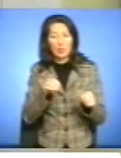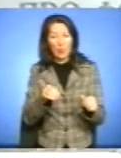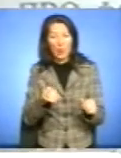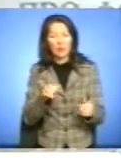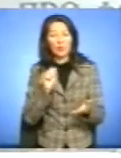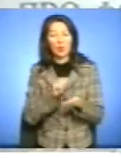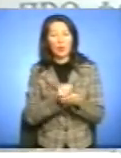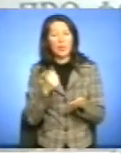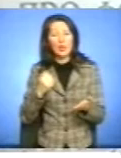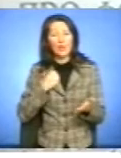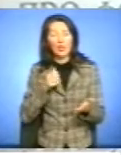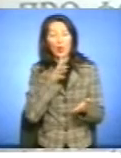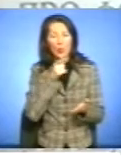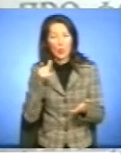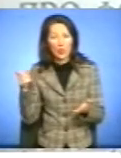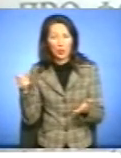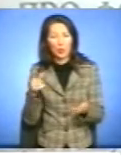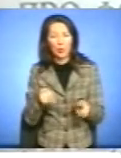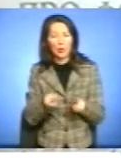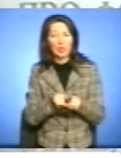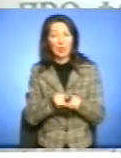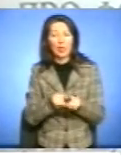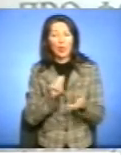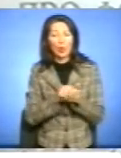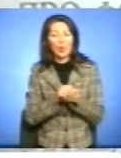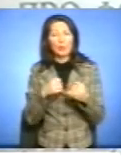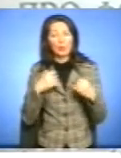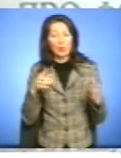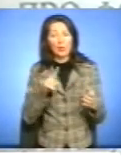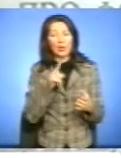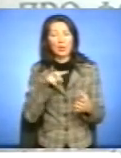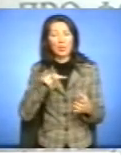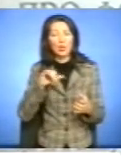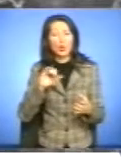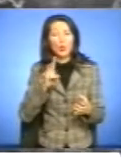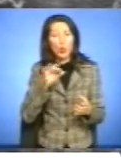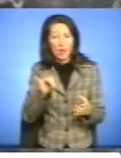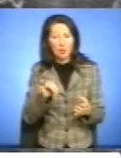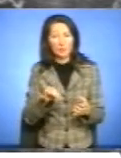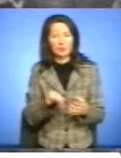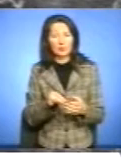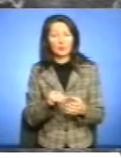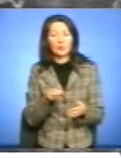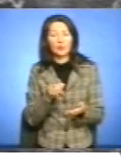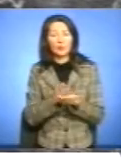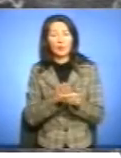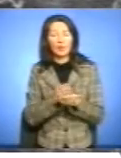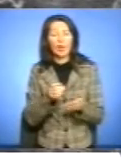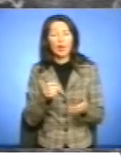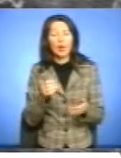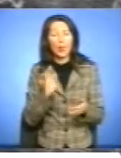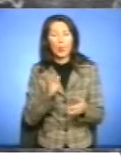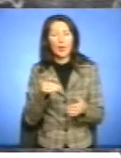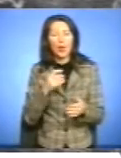про святкування Злуки патріотичним українськими силами. Заслуговують уваги документи Тернопільського повітового комісаріату Української